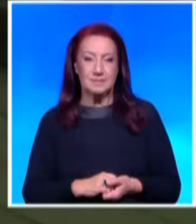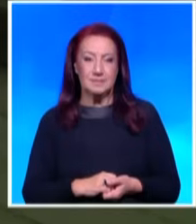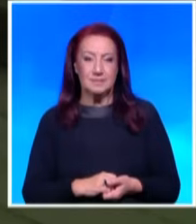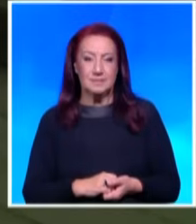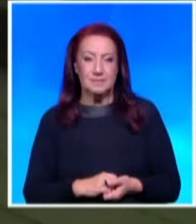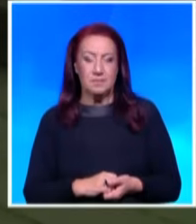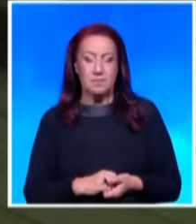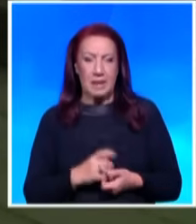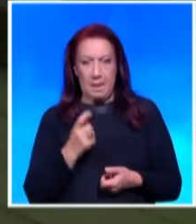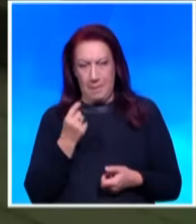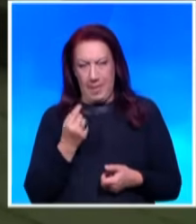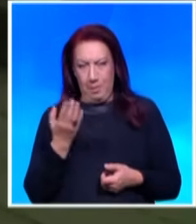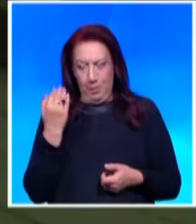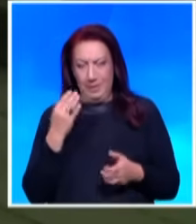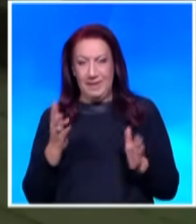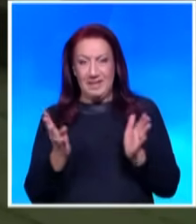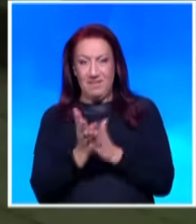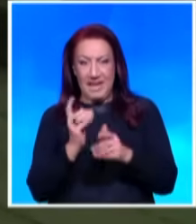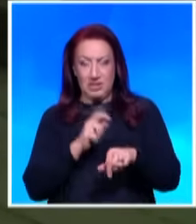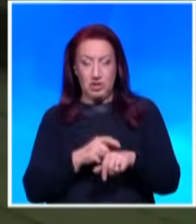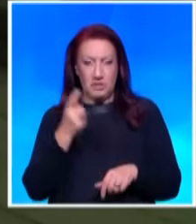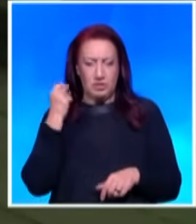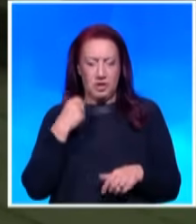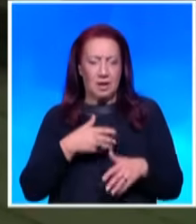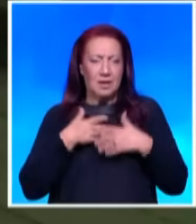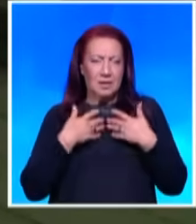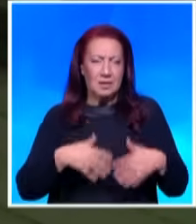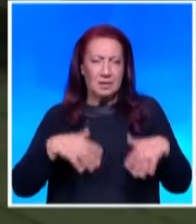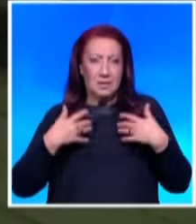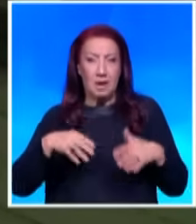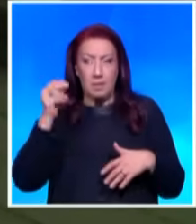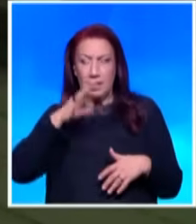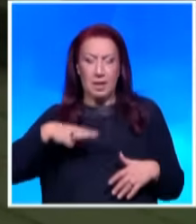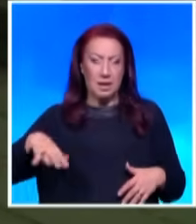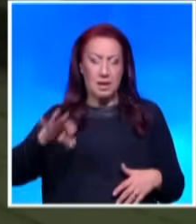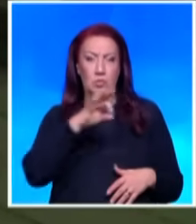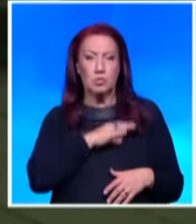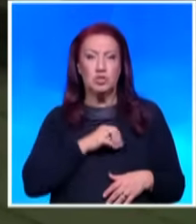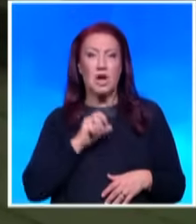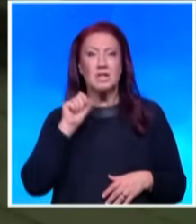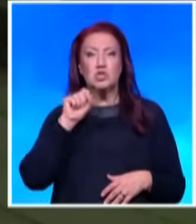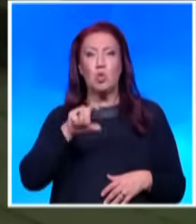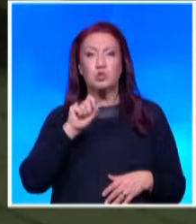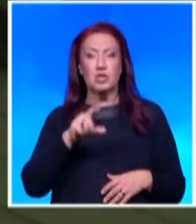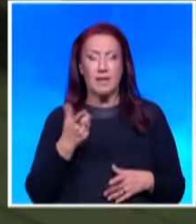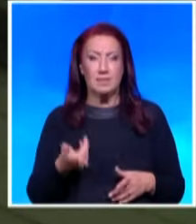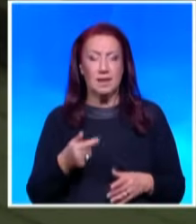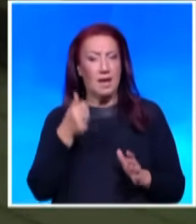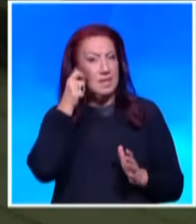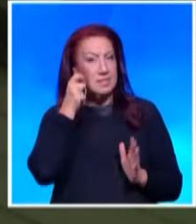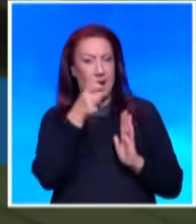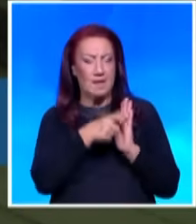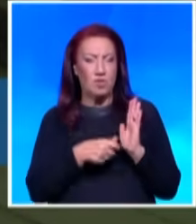Добър вечер. Малко преди 19 часа вчера хиляди българи получиха съобщения на мобилните си телефони, придружени с силен